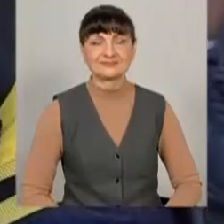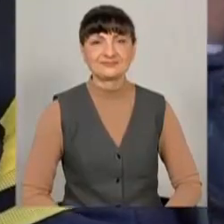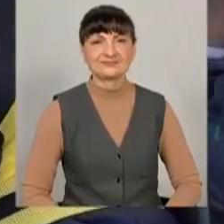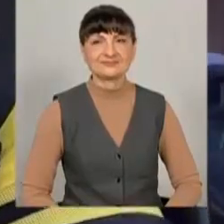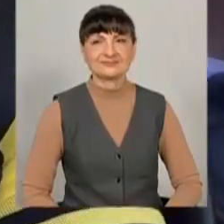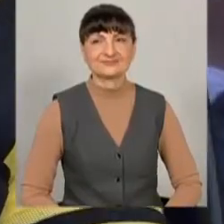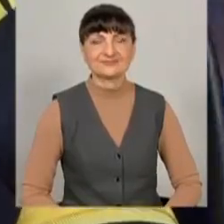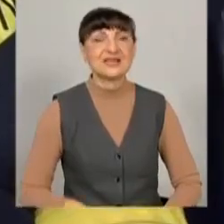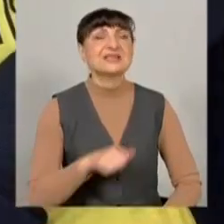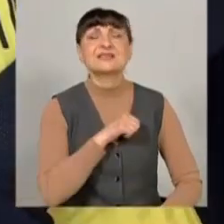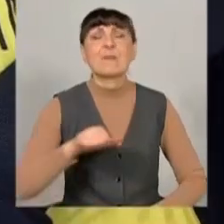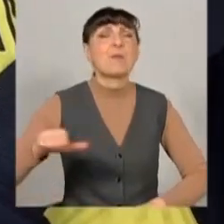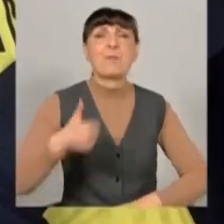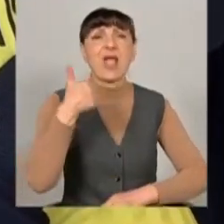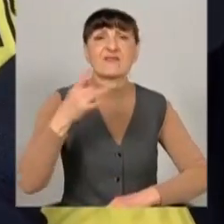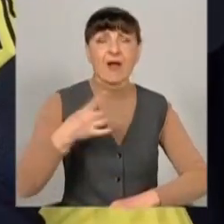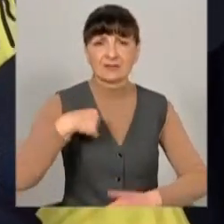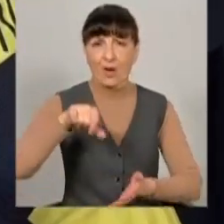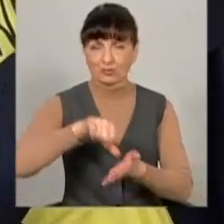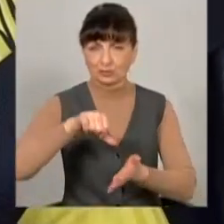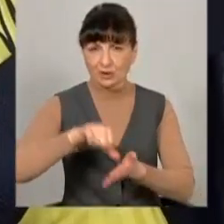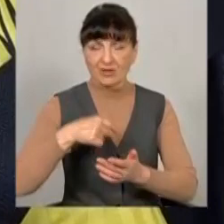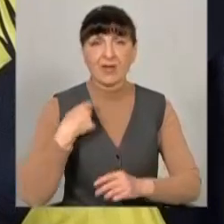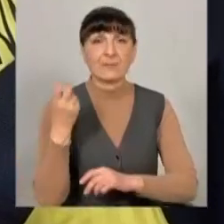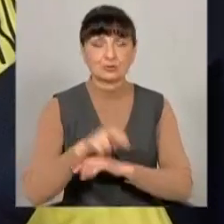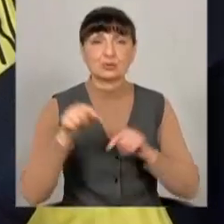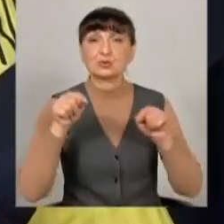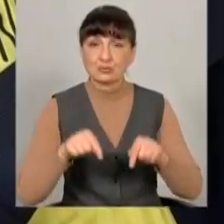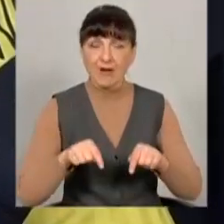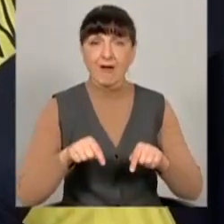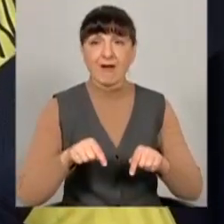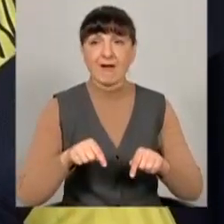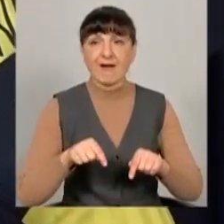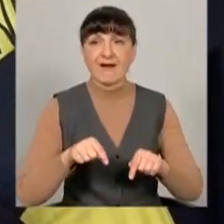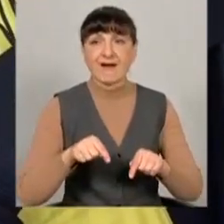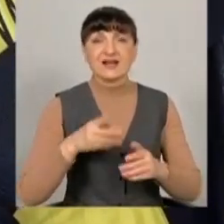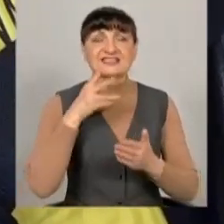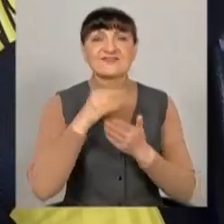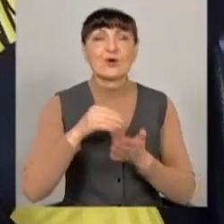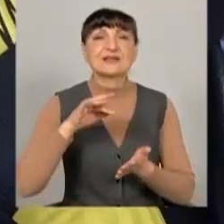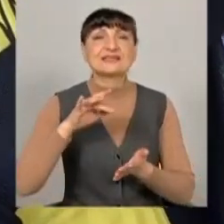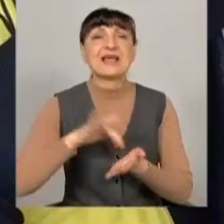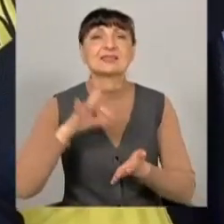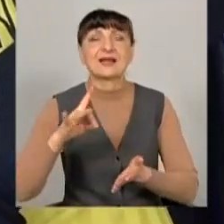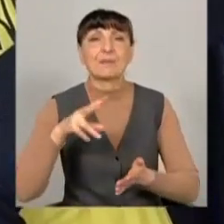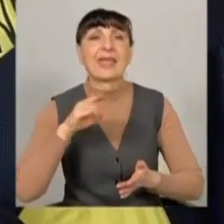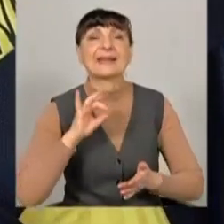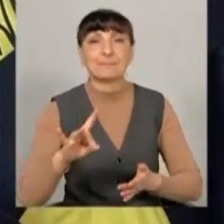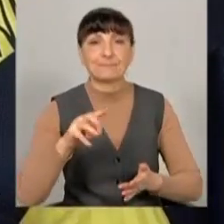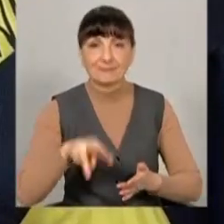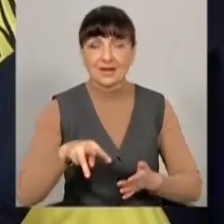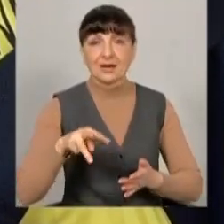Сегодня в первый раз я участвую. Я пришел сюда от своего центра МИРМ.